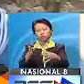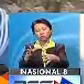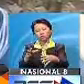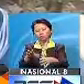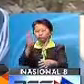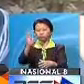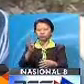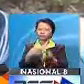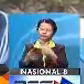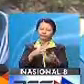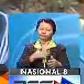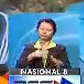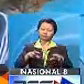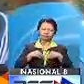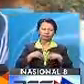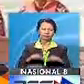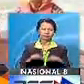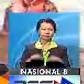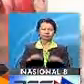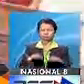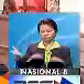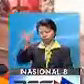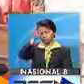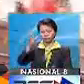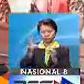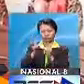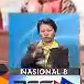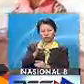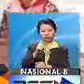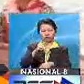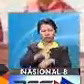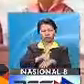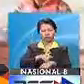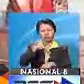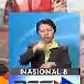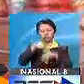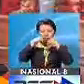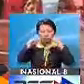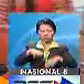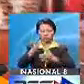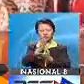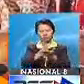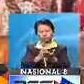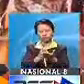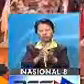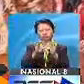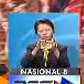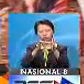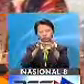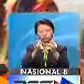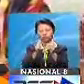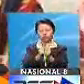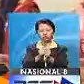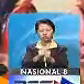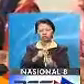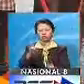Terimalah Mohamad yusof yang ditemui ku RTM di Pantai Pasir Panjang melahirkan rasa kesal dengan sikap pemilik laman sosial